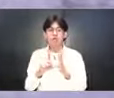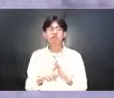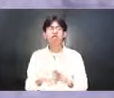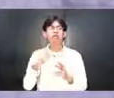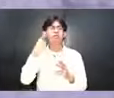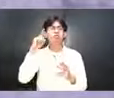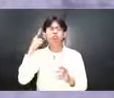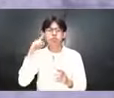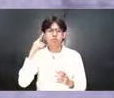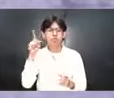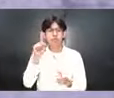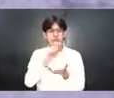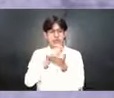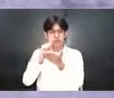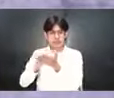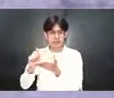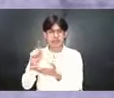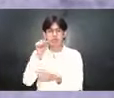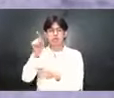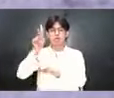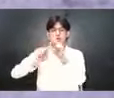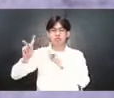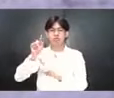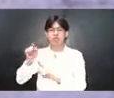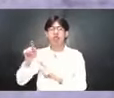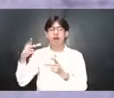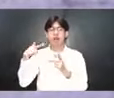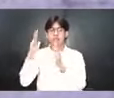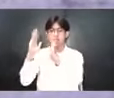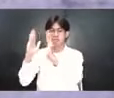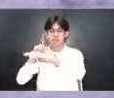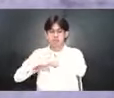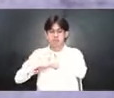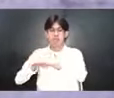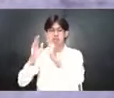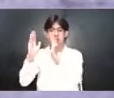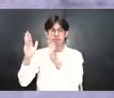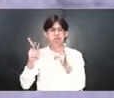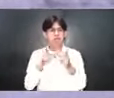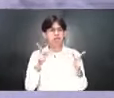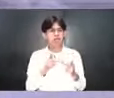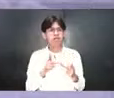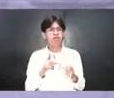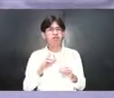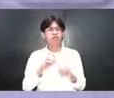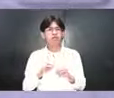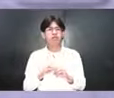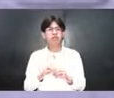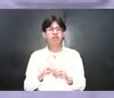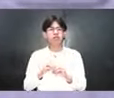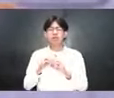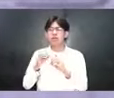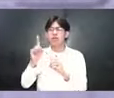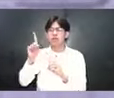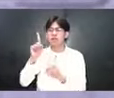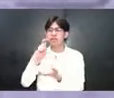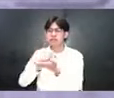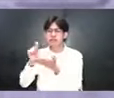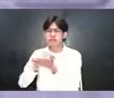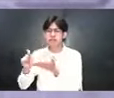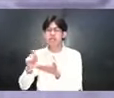written for a specific time and place. Ito'y isinulat para sa panahon na